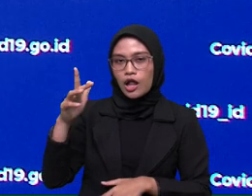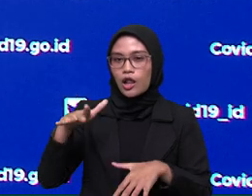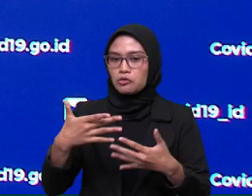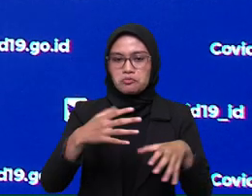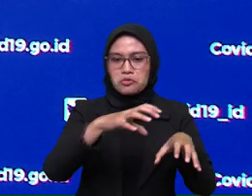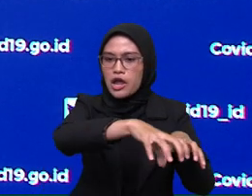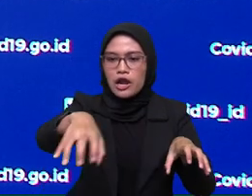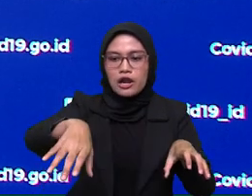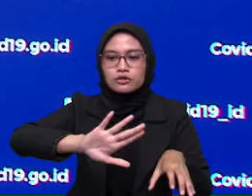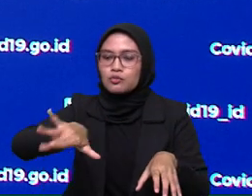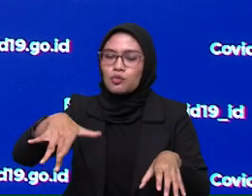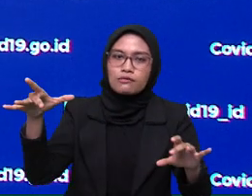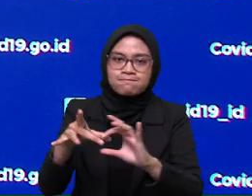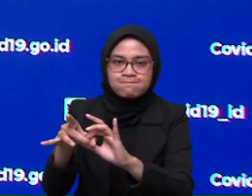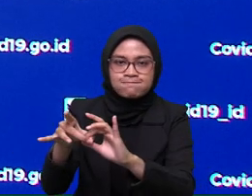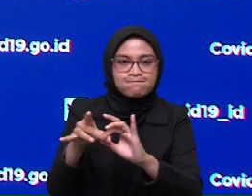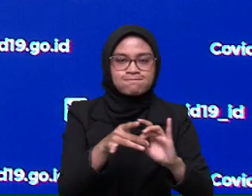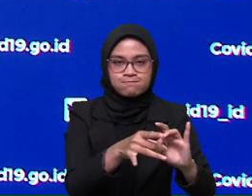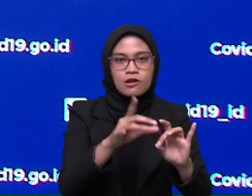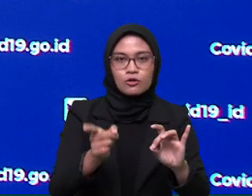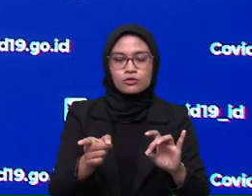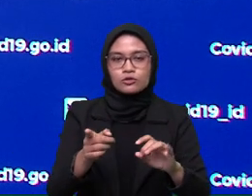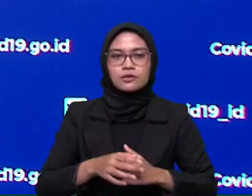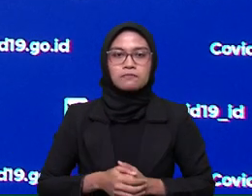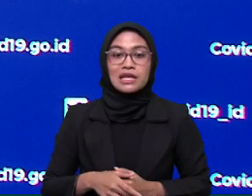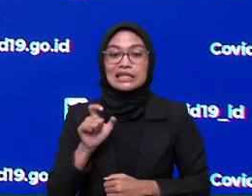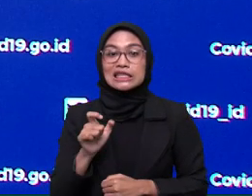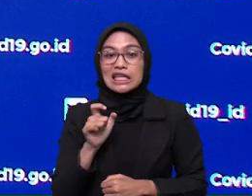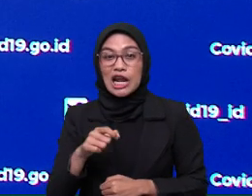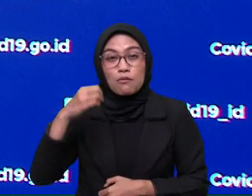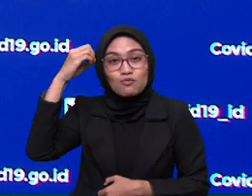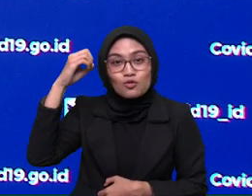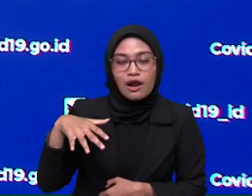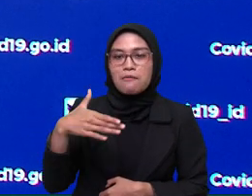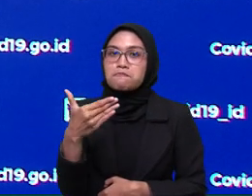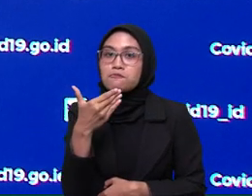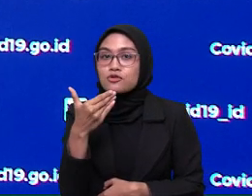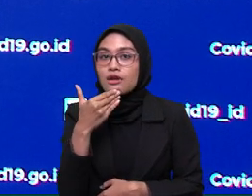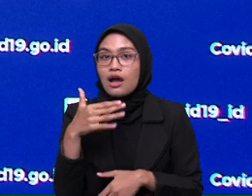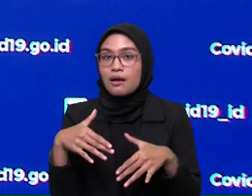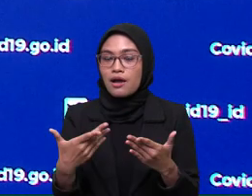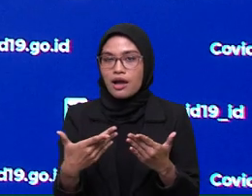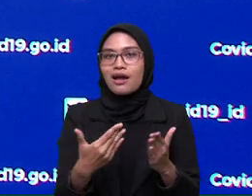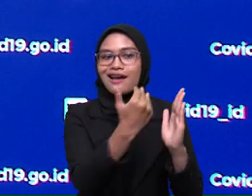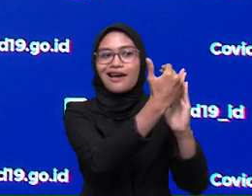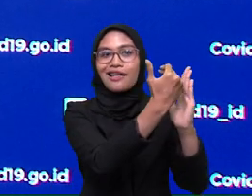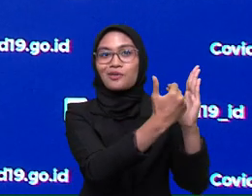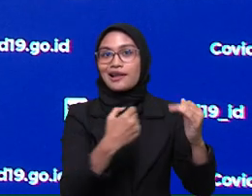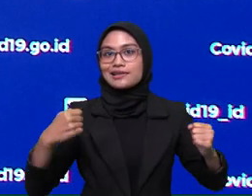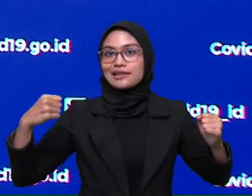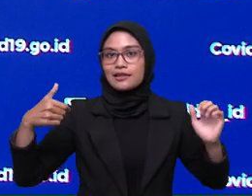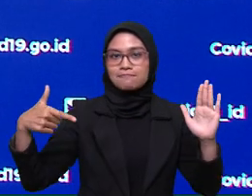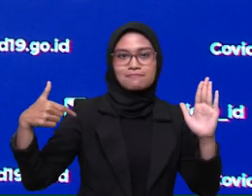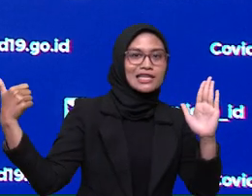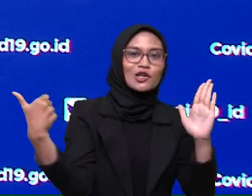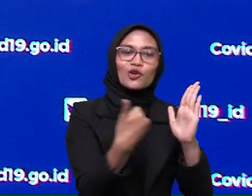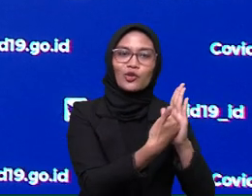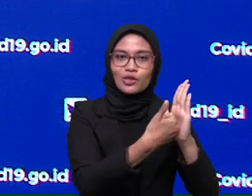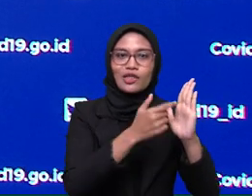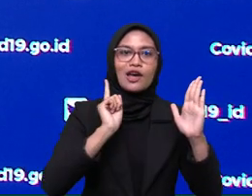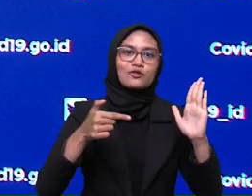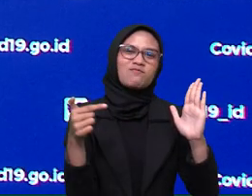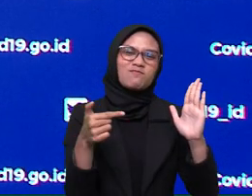daerah dan cara termurah dan termudah adalah dengan kembali menerapkan disiplin protokol kesehatan